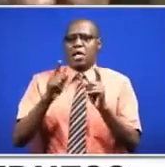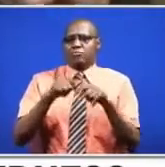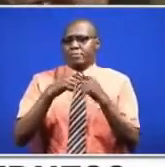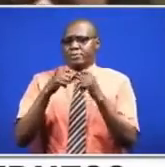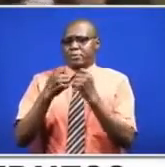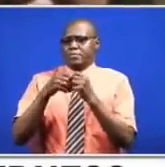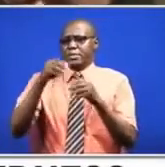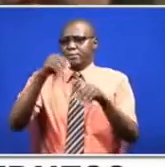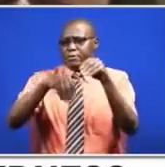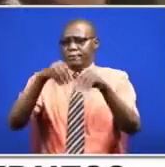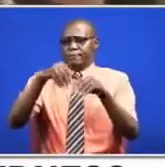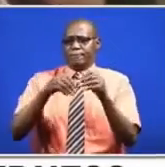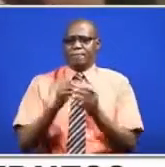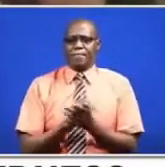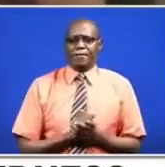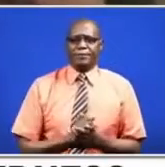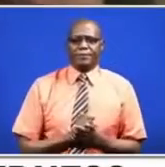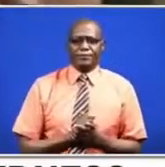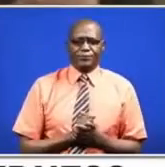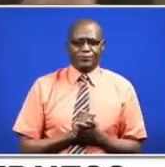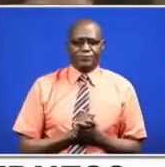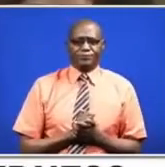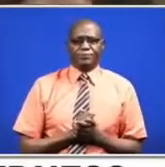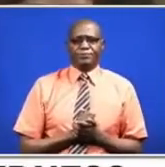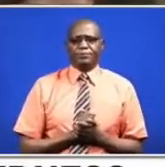Haja ya wakati huu IEBC